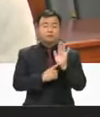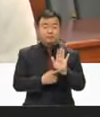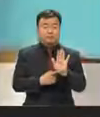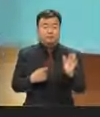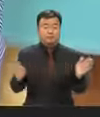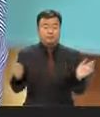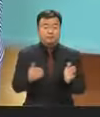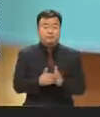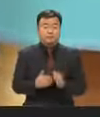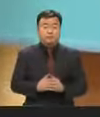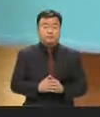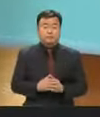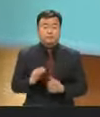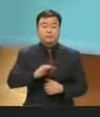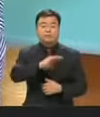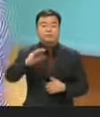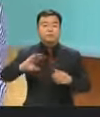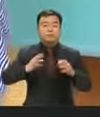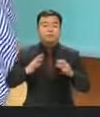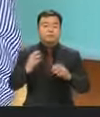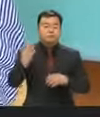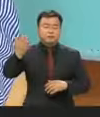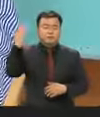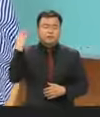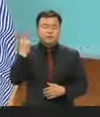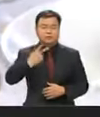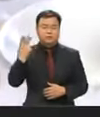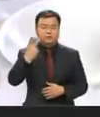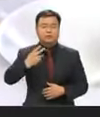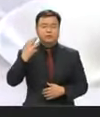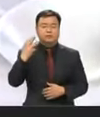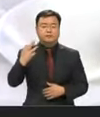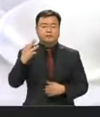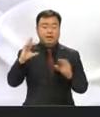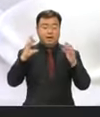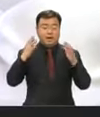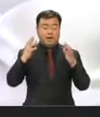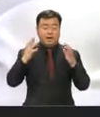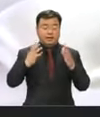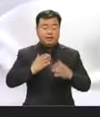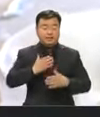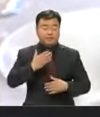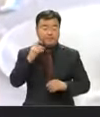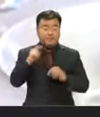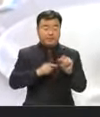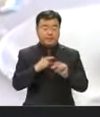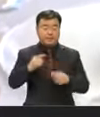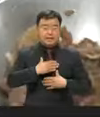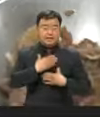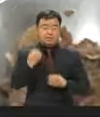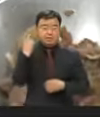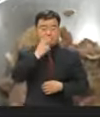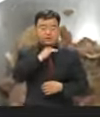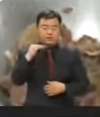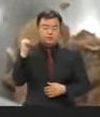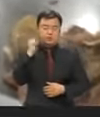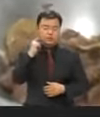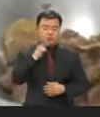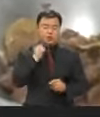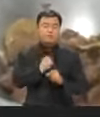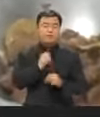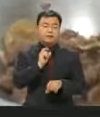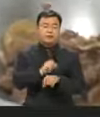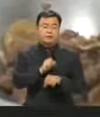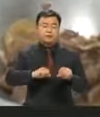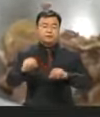done. 우리나라는 지난 2013년 영유아의 방사능 안전관리 기준을 강화하는 행정 절차를 진행한